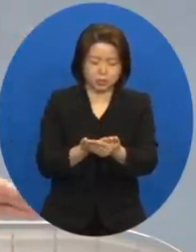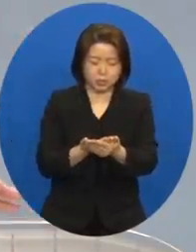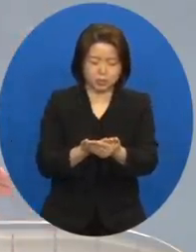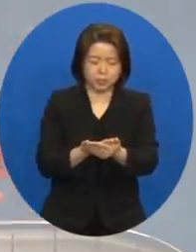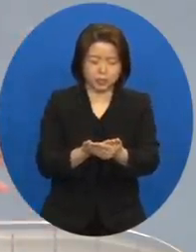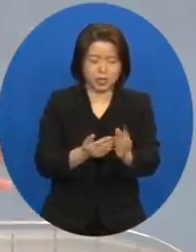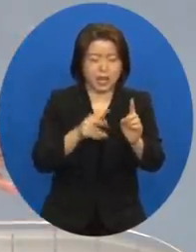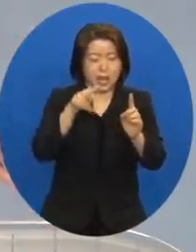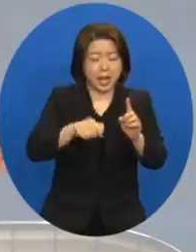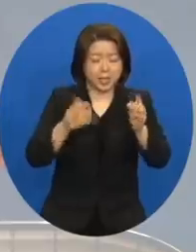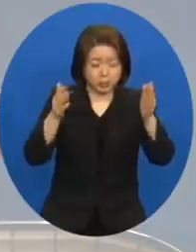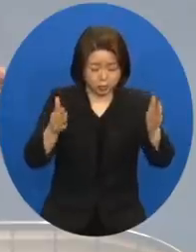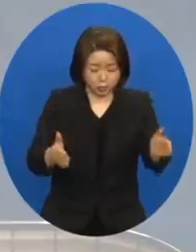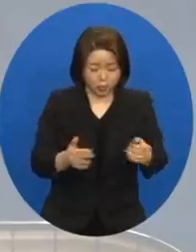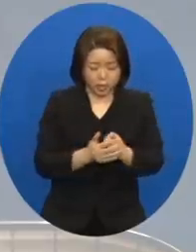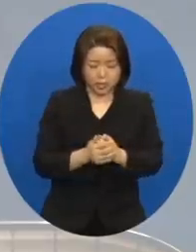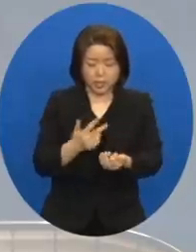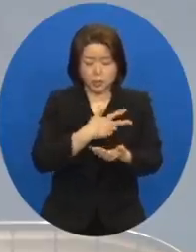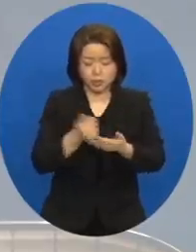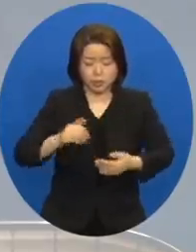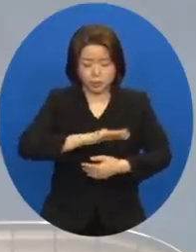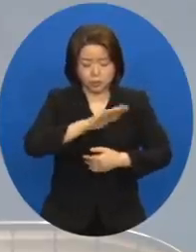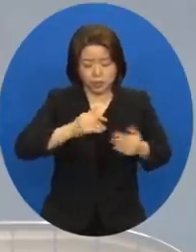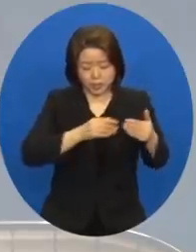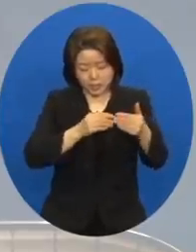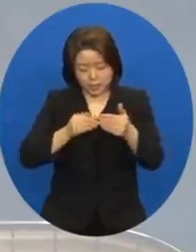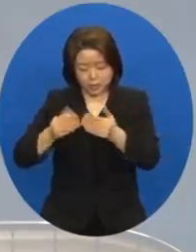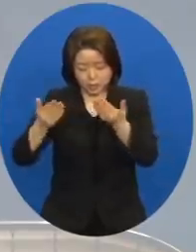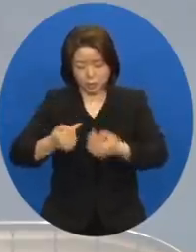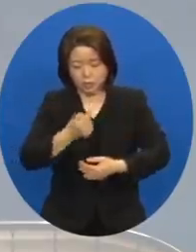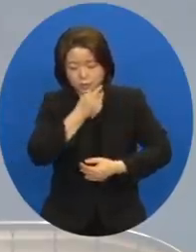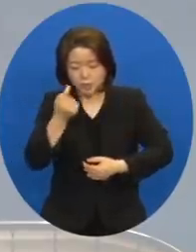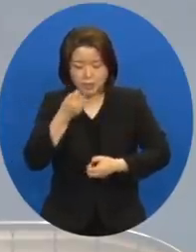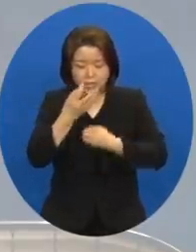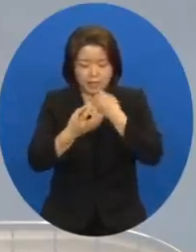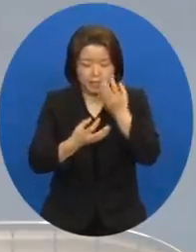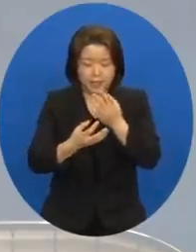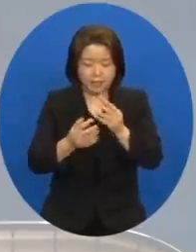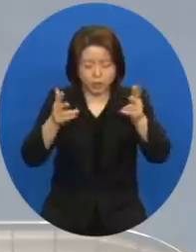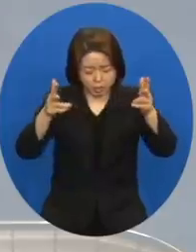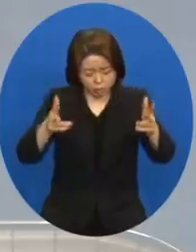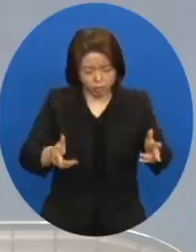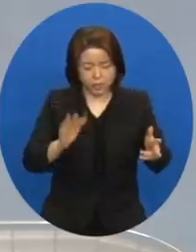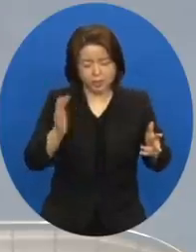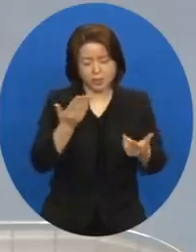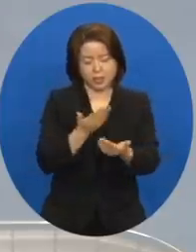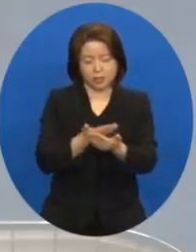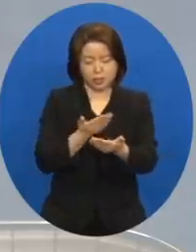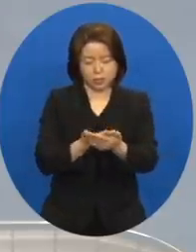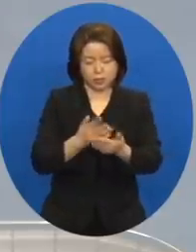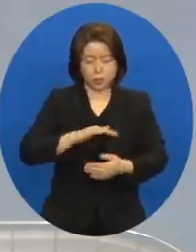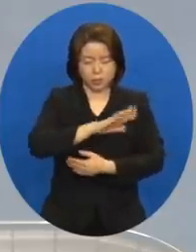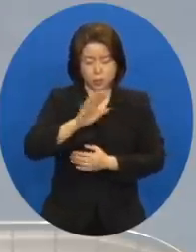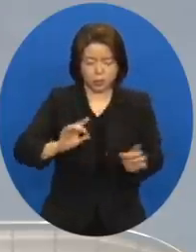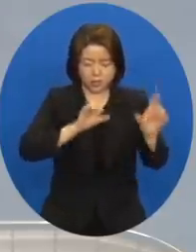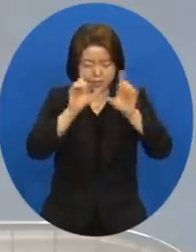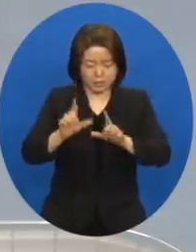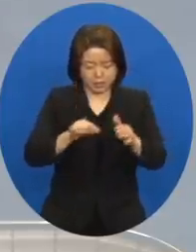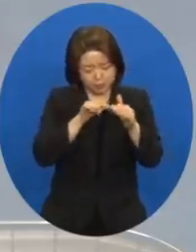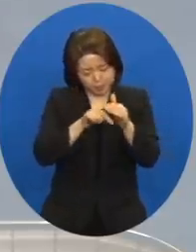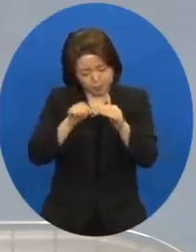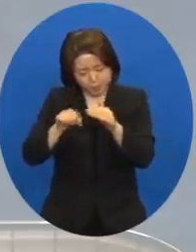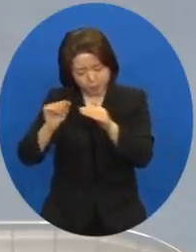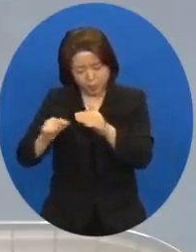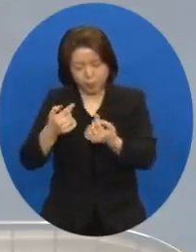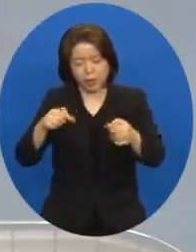한주간 주님이 우리를 이끄시는 간증의 한 주간에 되기를 원합니다 우리의 삶의 구석구석에 같이 해